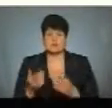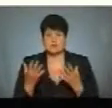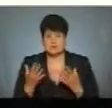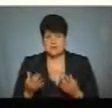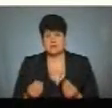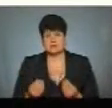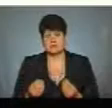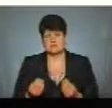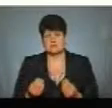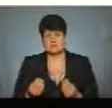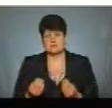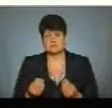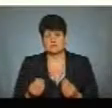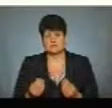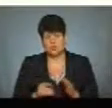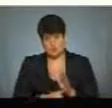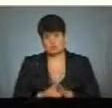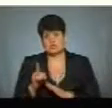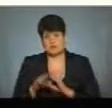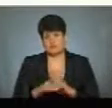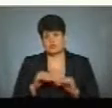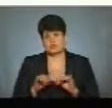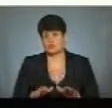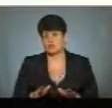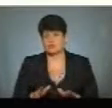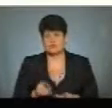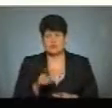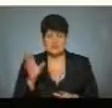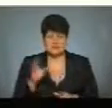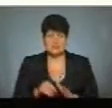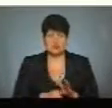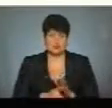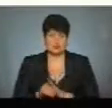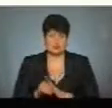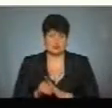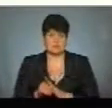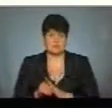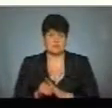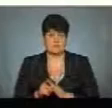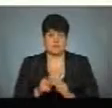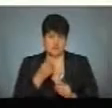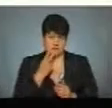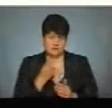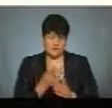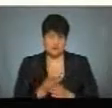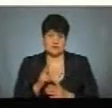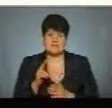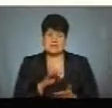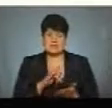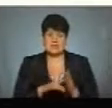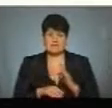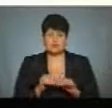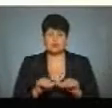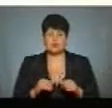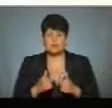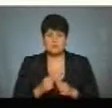дня оголошення зазначеного указу розпочинають виборчий процес. Вони все починають, вони, ну, як видно, це